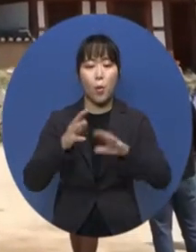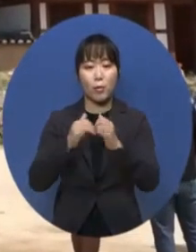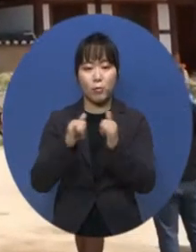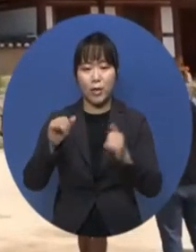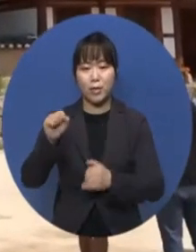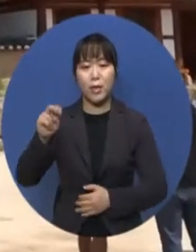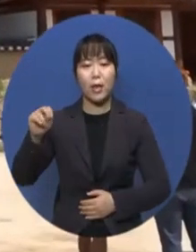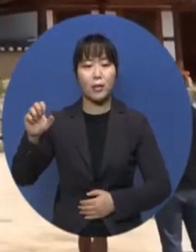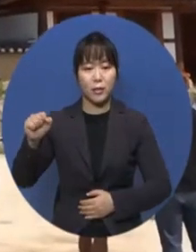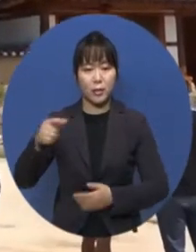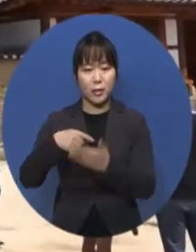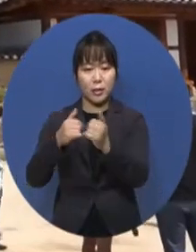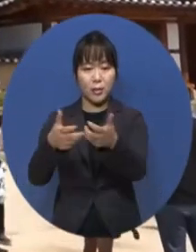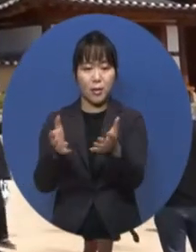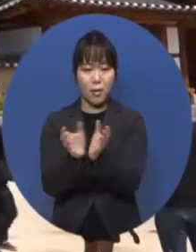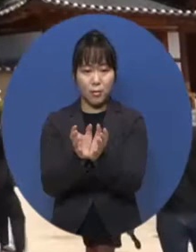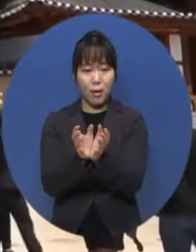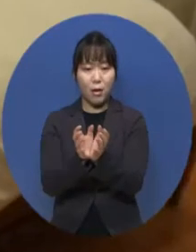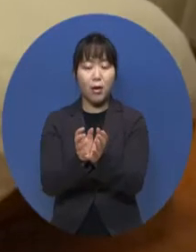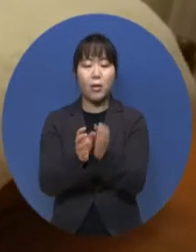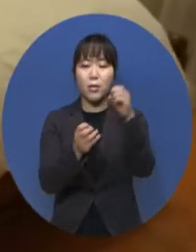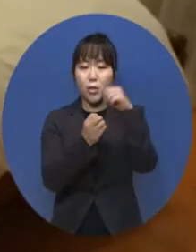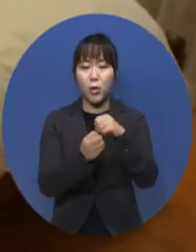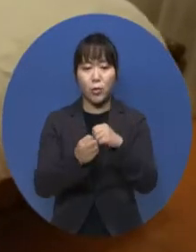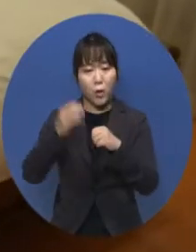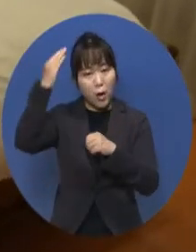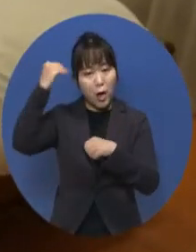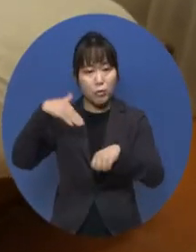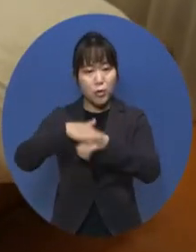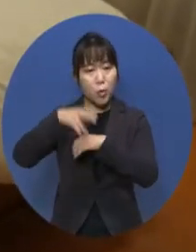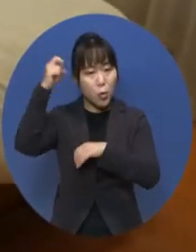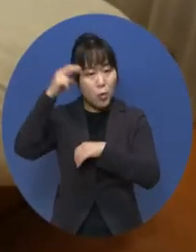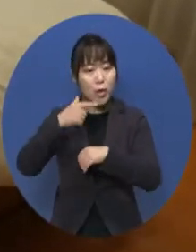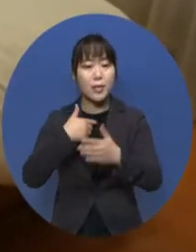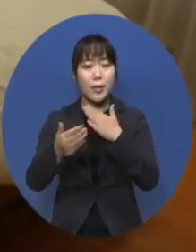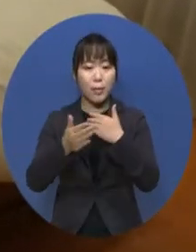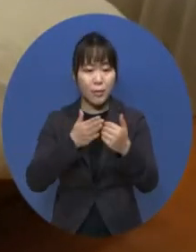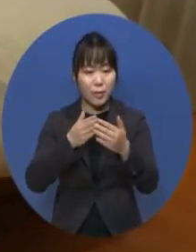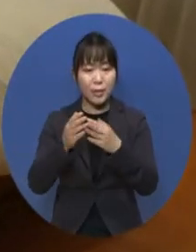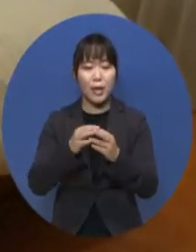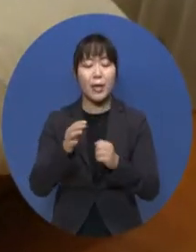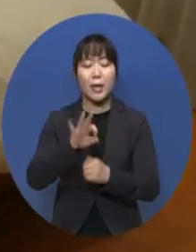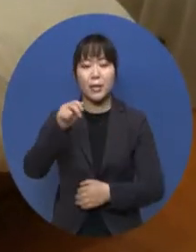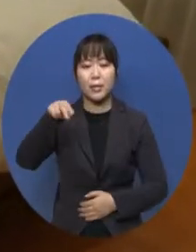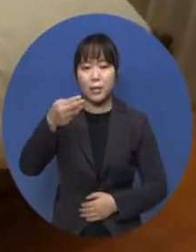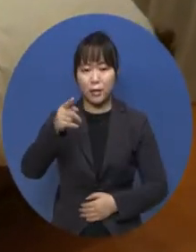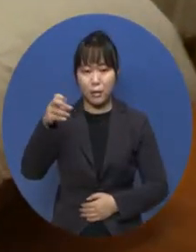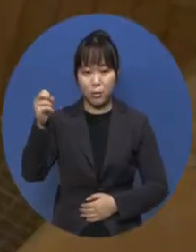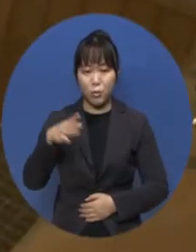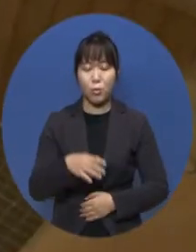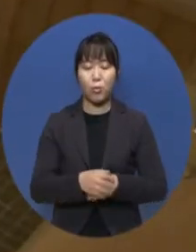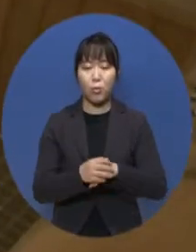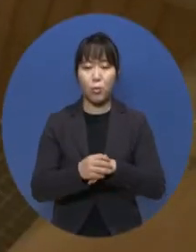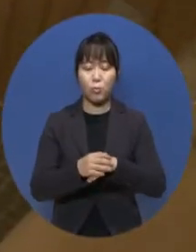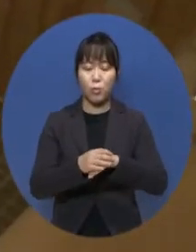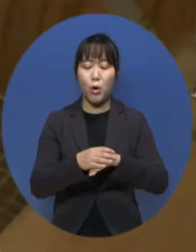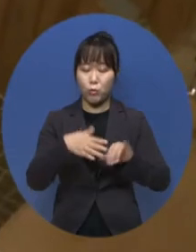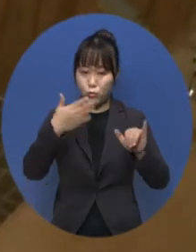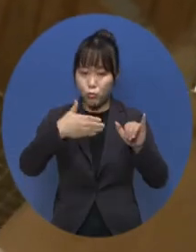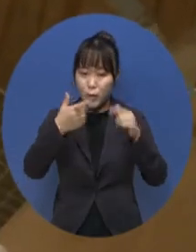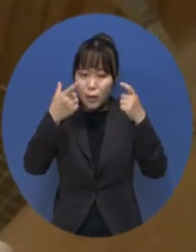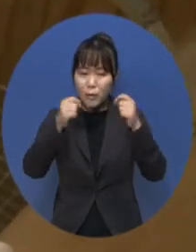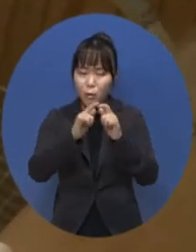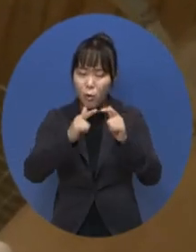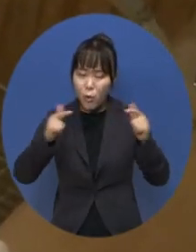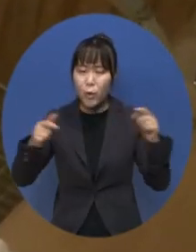기자단의 생생한 전통 한옥 관광호텔 고려궁 체험은 인스타 프로그램과 유튜브 등 다양한